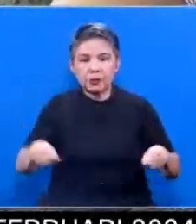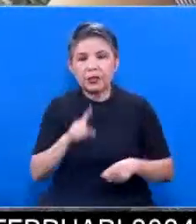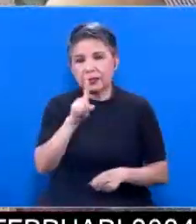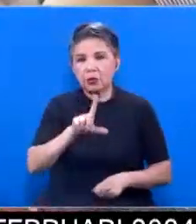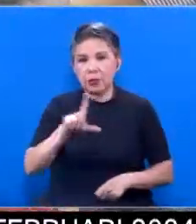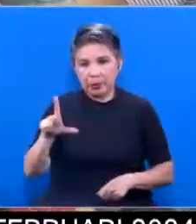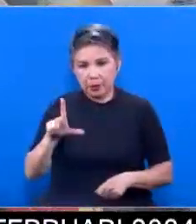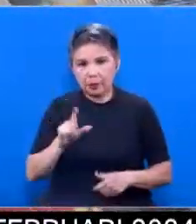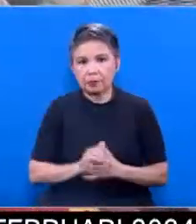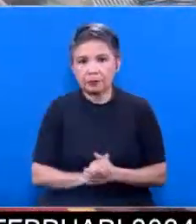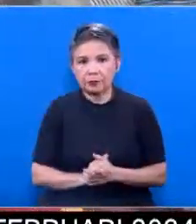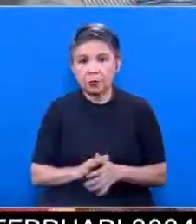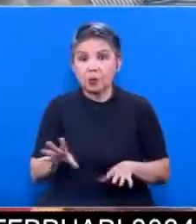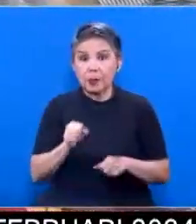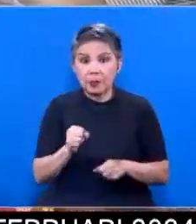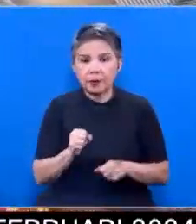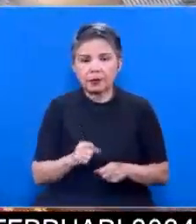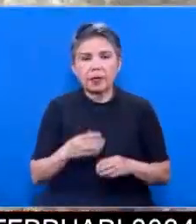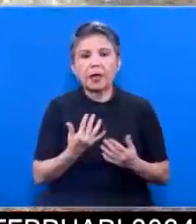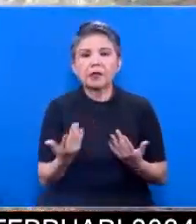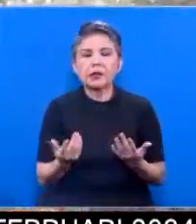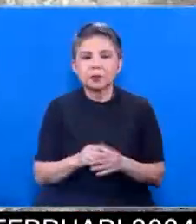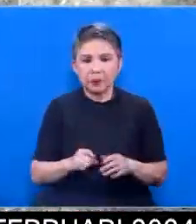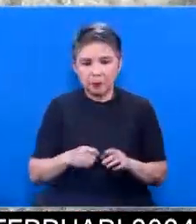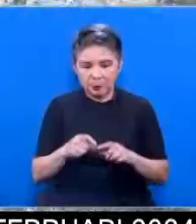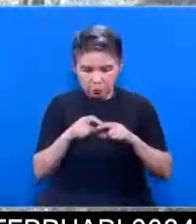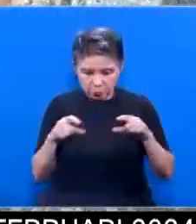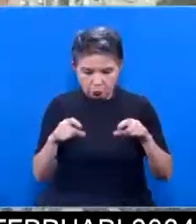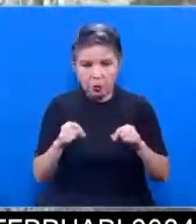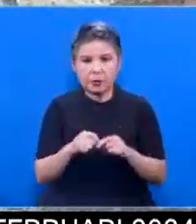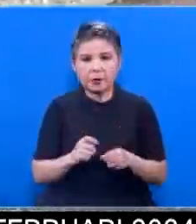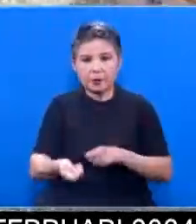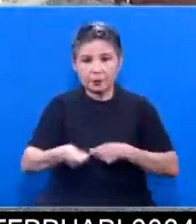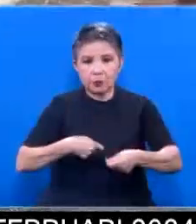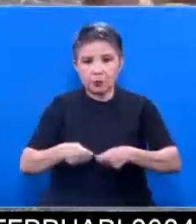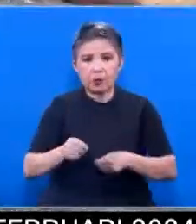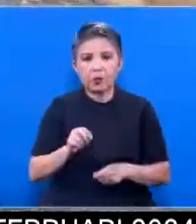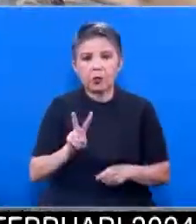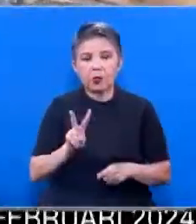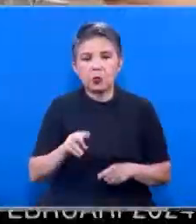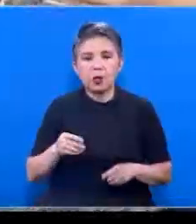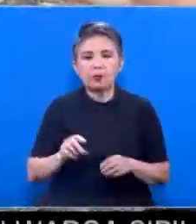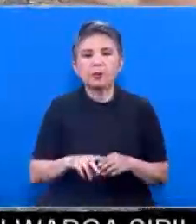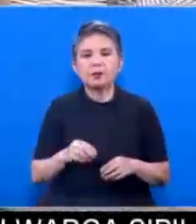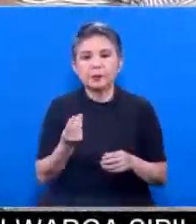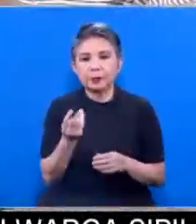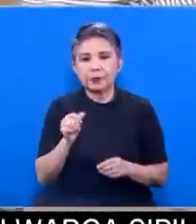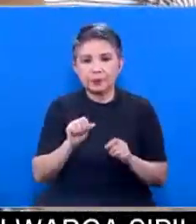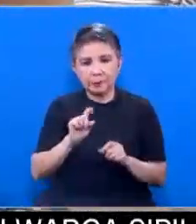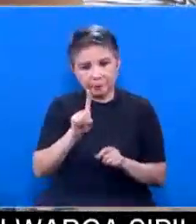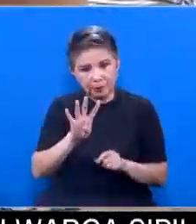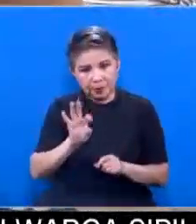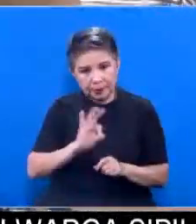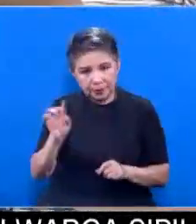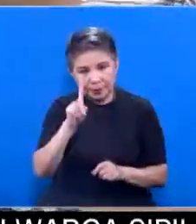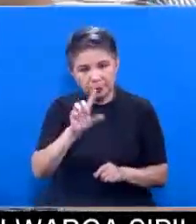liter. Untuk mendapatkannya, warga harus membawa kupon yang bisa ditukar dengan 2 bungkus minyak goreng seharga